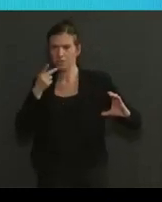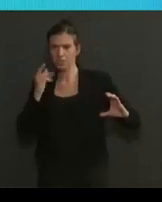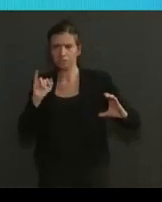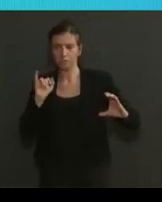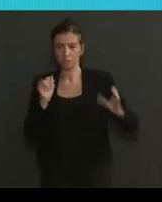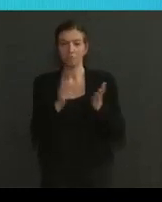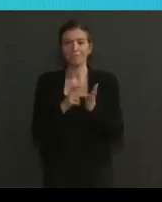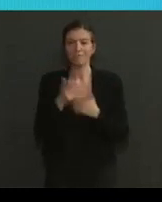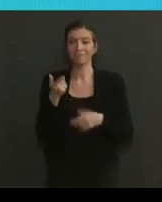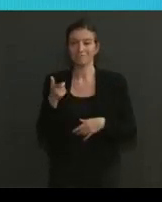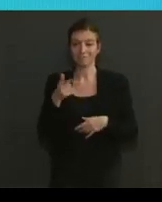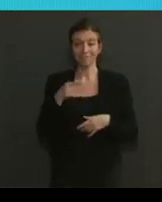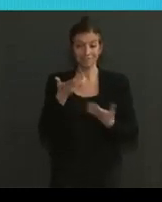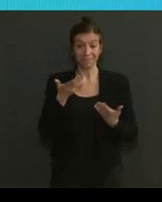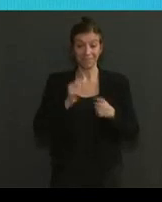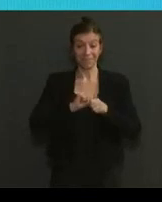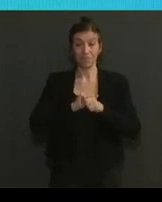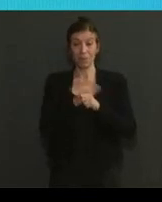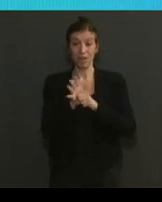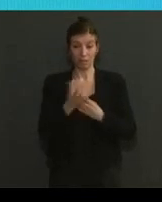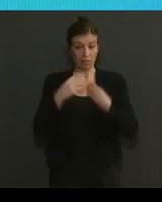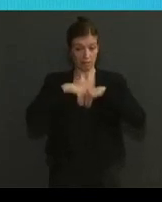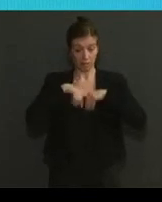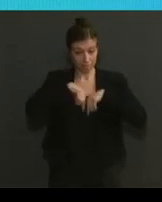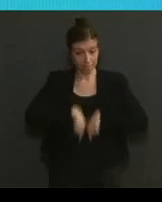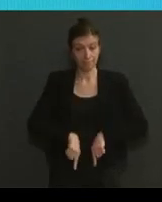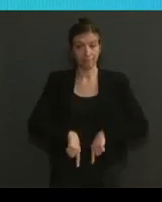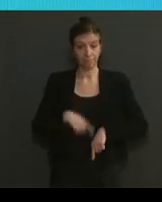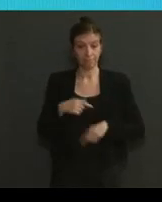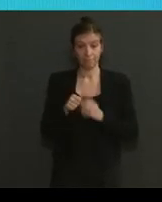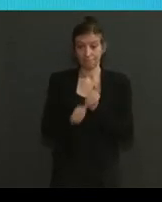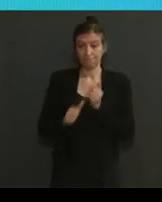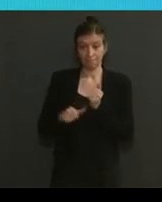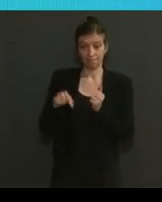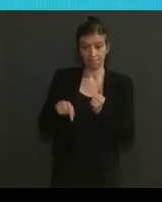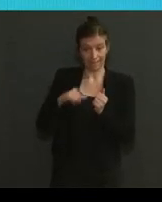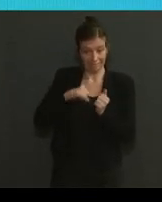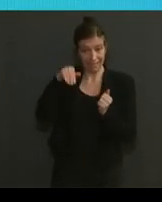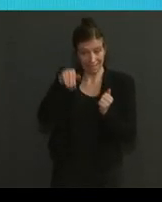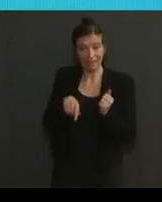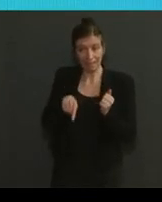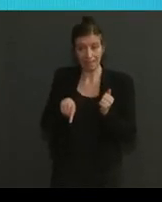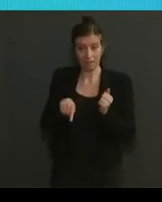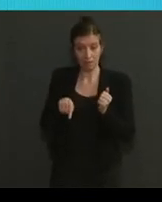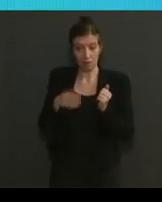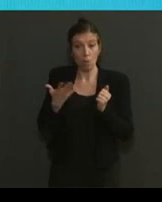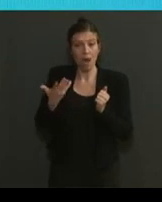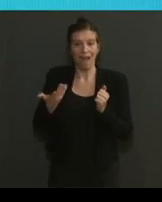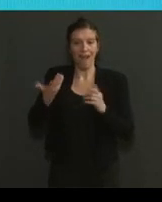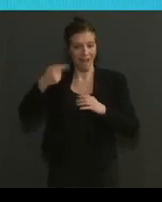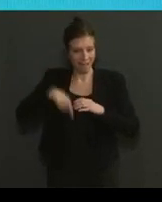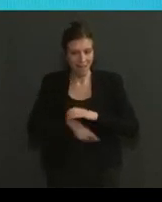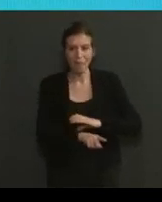die manier in de riool terechtkomen. Door de hoeveelheid virus in het afvalwater, het rioolwater, te